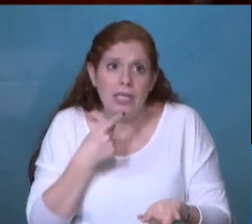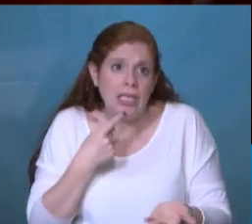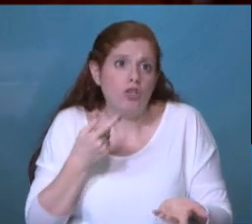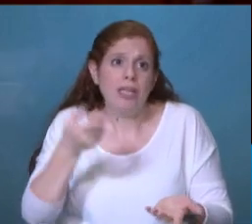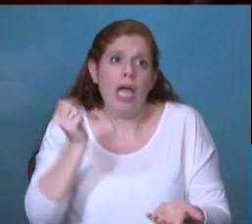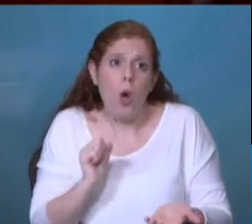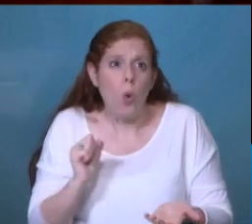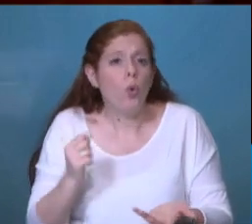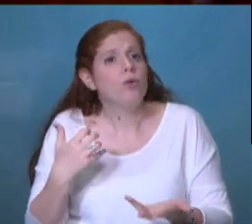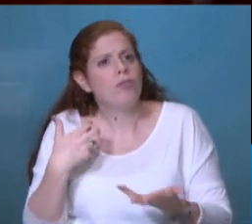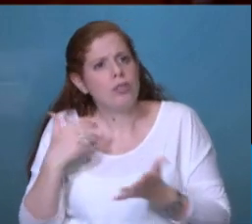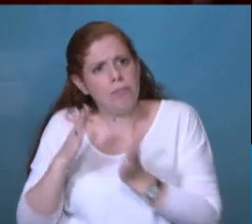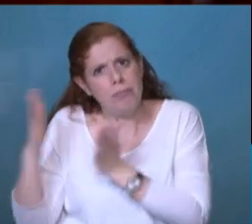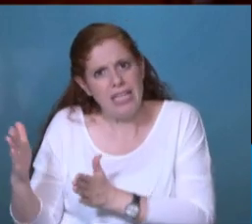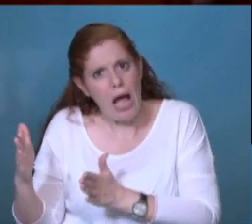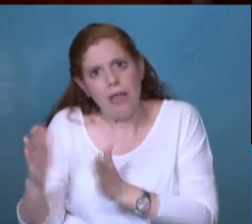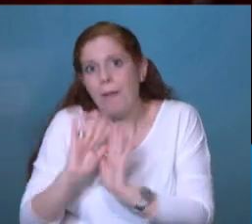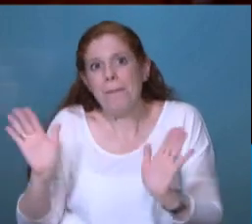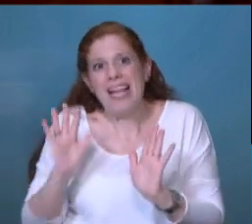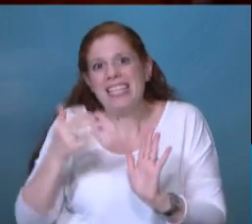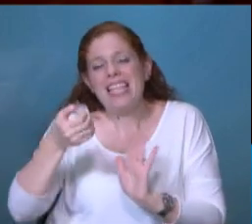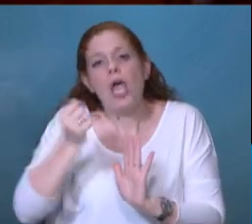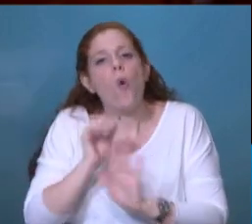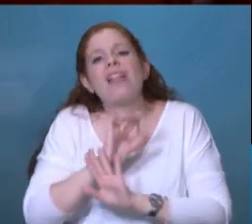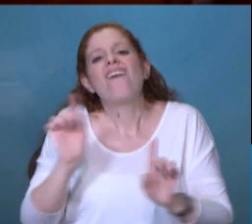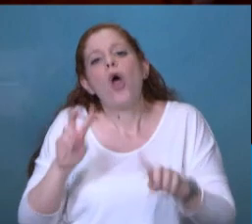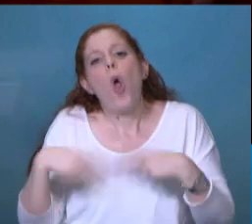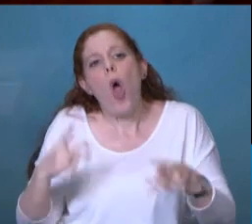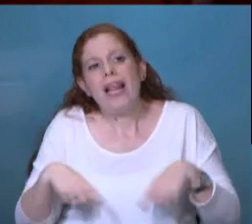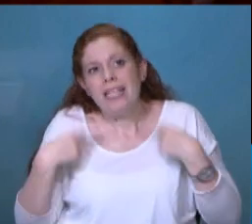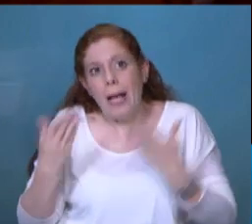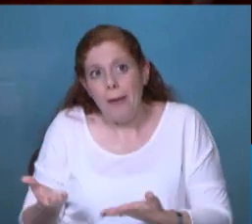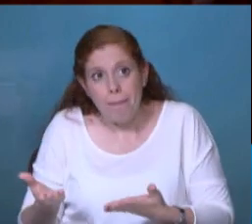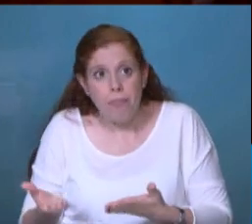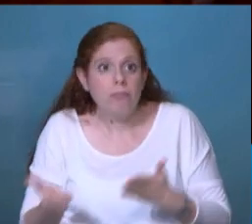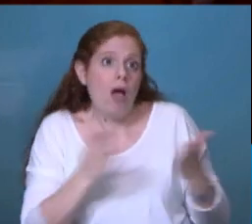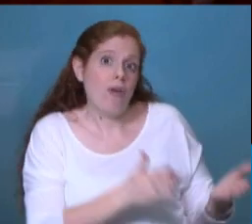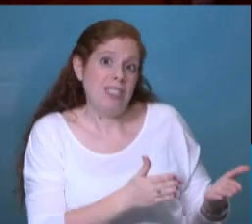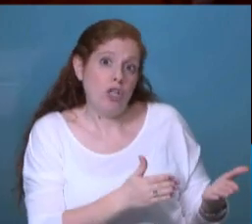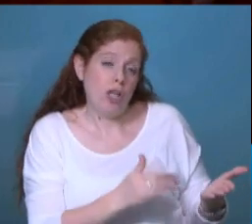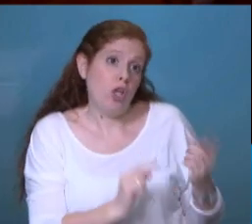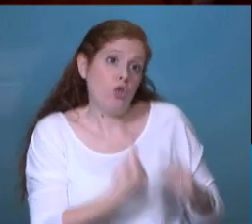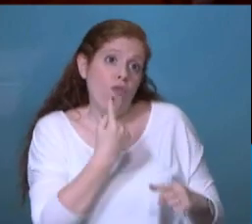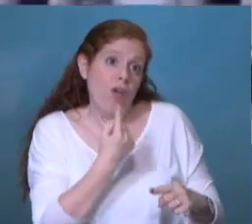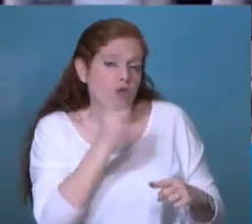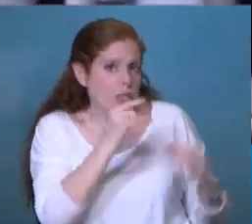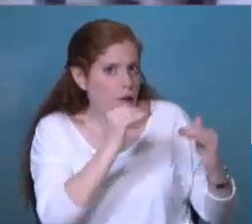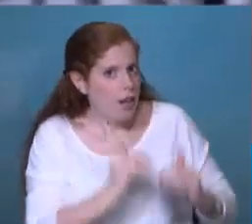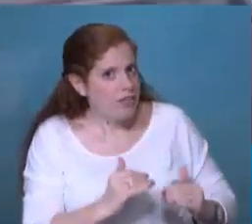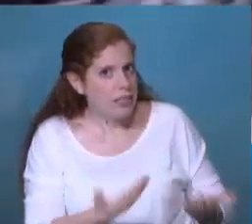un lato, perché senza turismo penso che tanta città non avrebbe di che vivere, dall'altra parte è un fenomeno che va regolato.